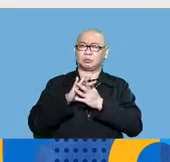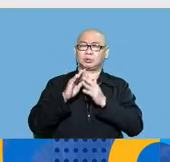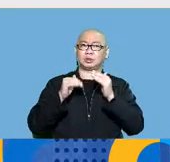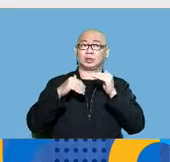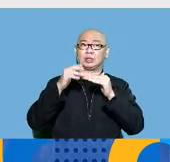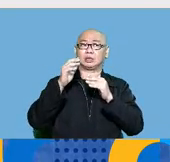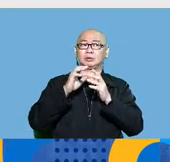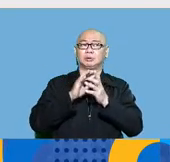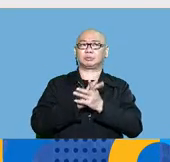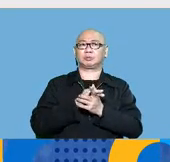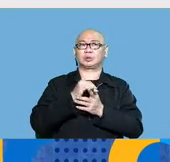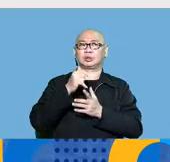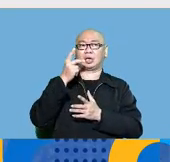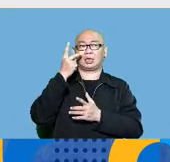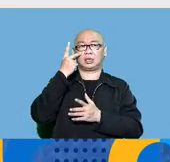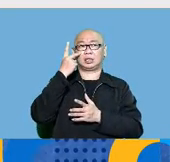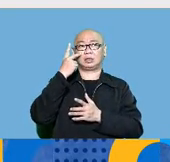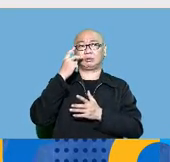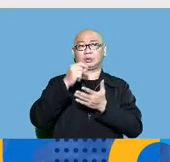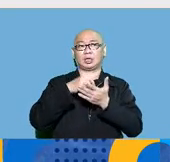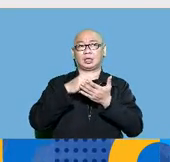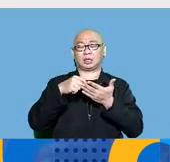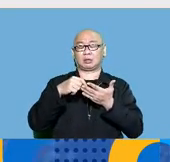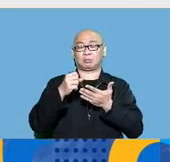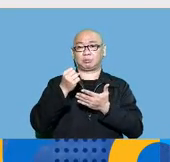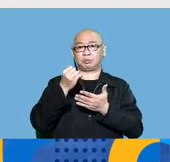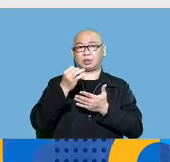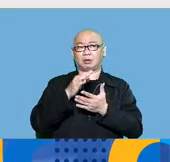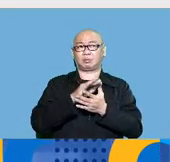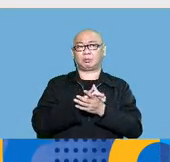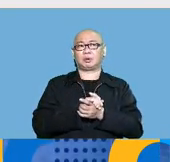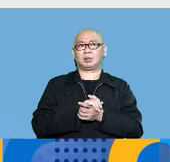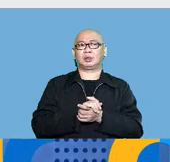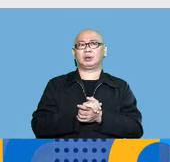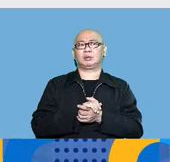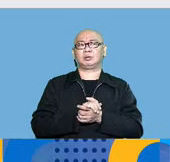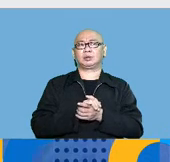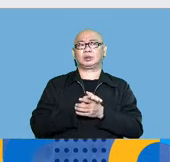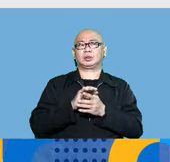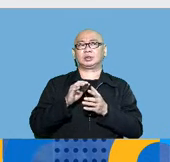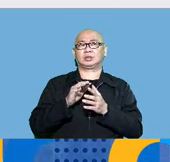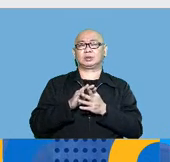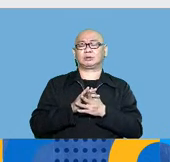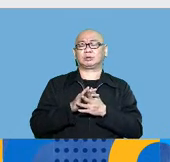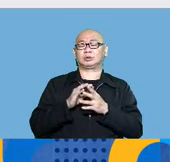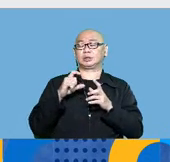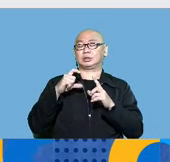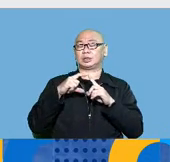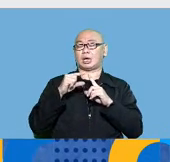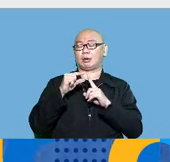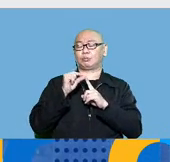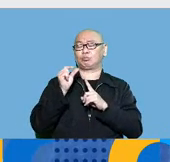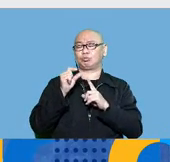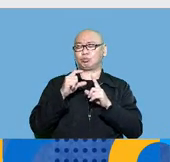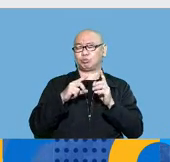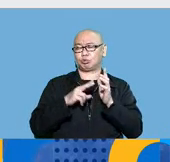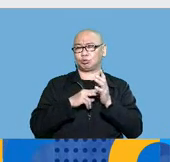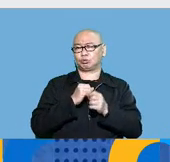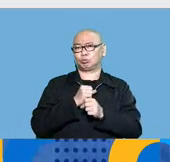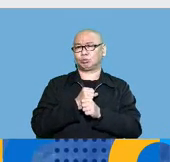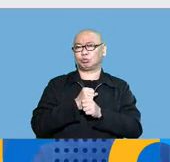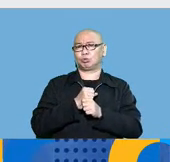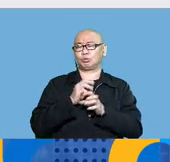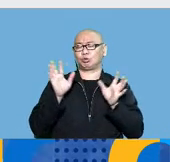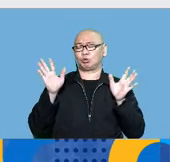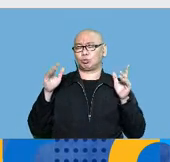spesies, kita bisa melihat dan mencatat beberapa jenis taksa mulai dari capung, kupu-kupu, herpetofauna, burung, mamalia